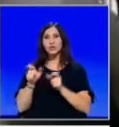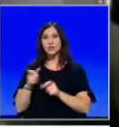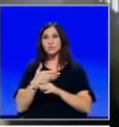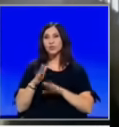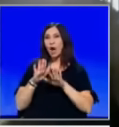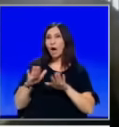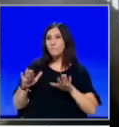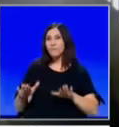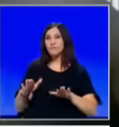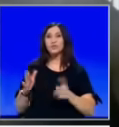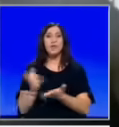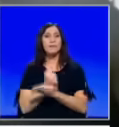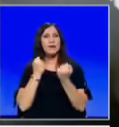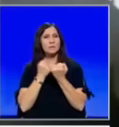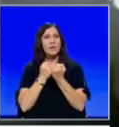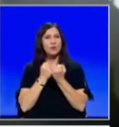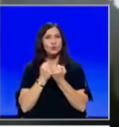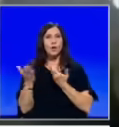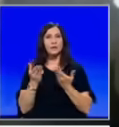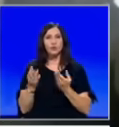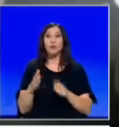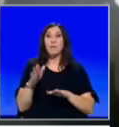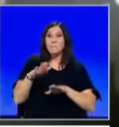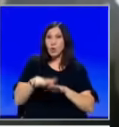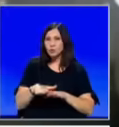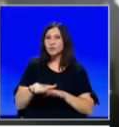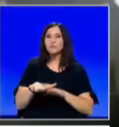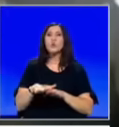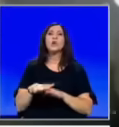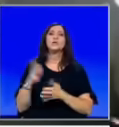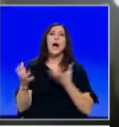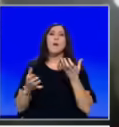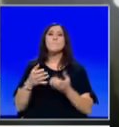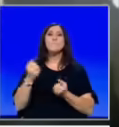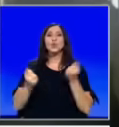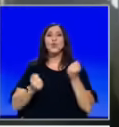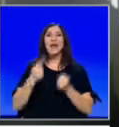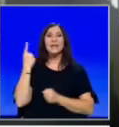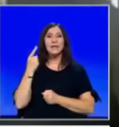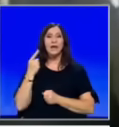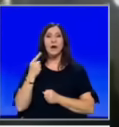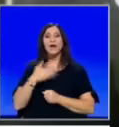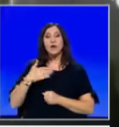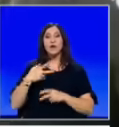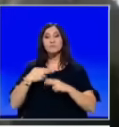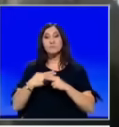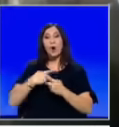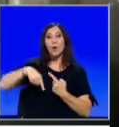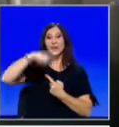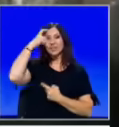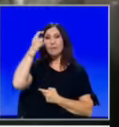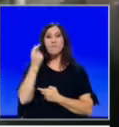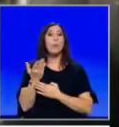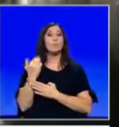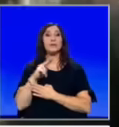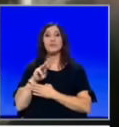бавно, за да намерят място, където да е по-достъпно за пожарни, за линейка. Влака спрял край Чирпан малко преди 23